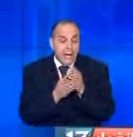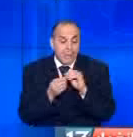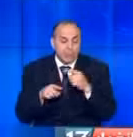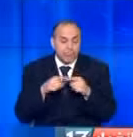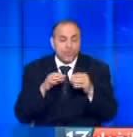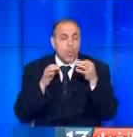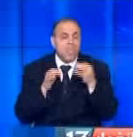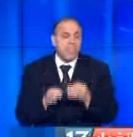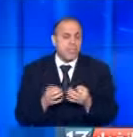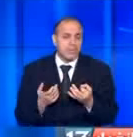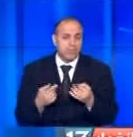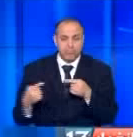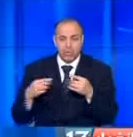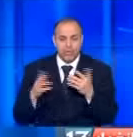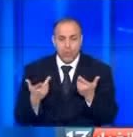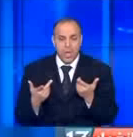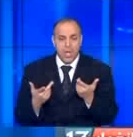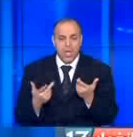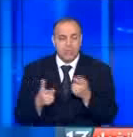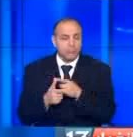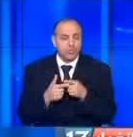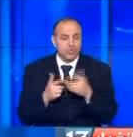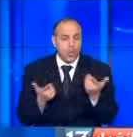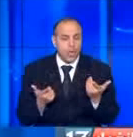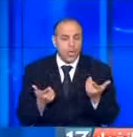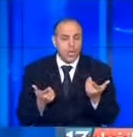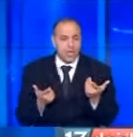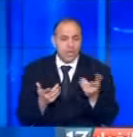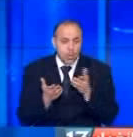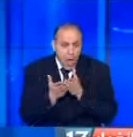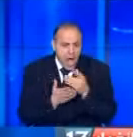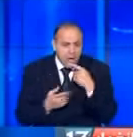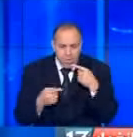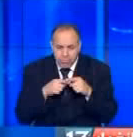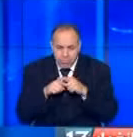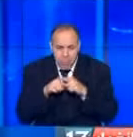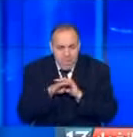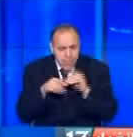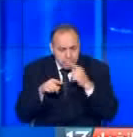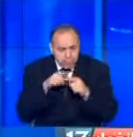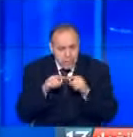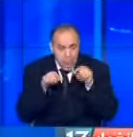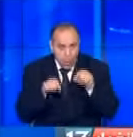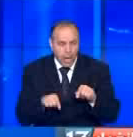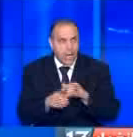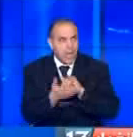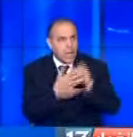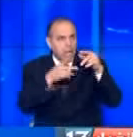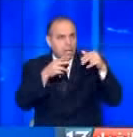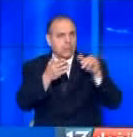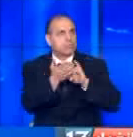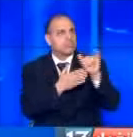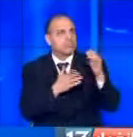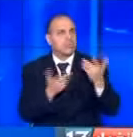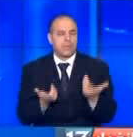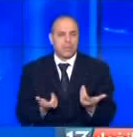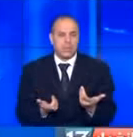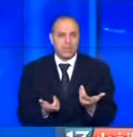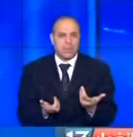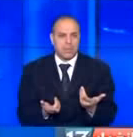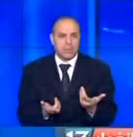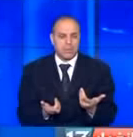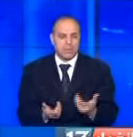تشوف خلاف هذا أصلا ما هوش خلاف، معناتها بدا بخلاف وبعد ولا كي البولد الناس كما نقولوا شوية شوية كبر حتى